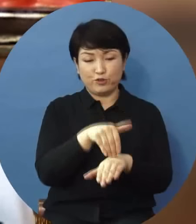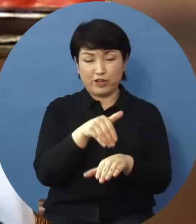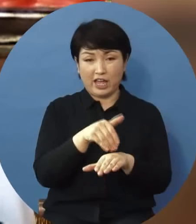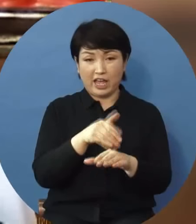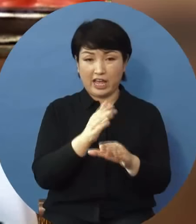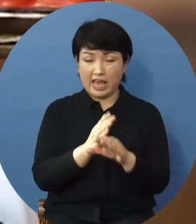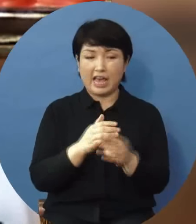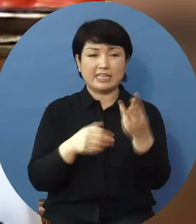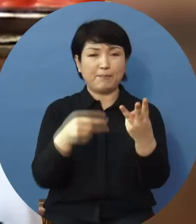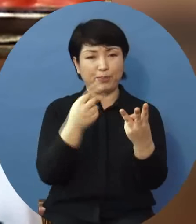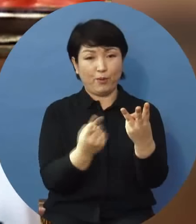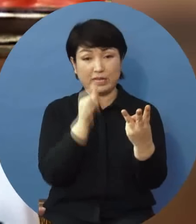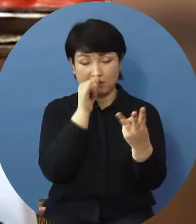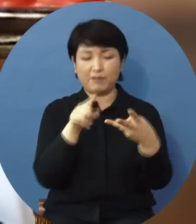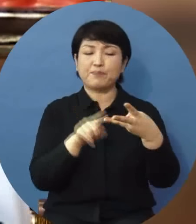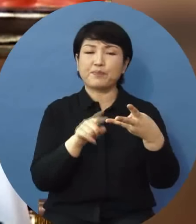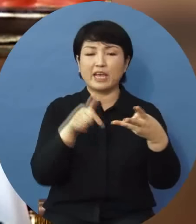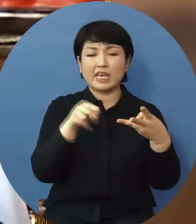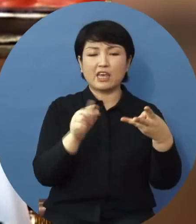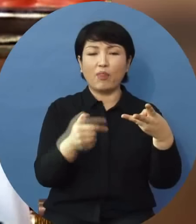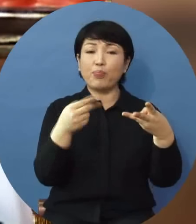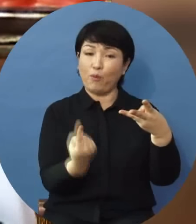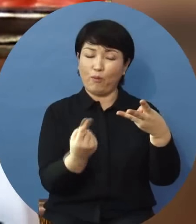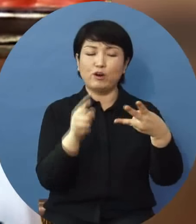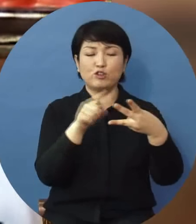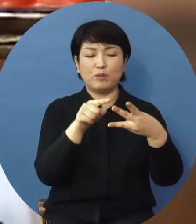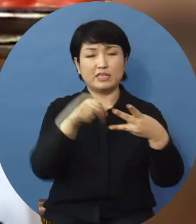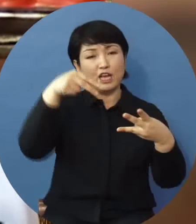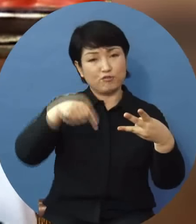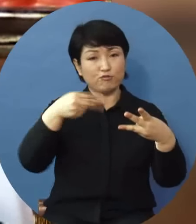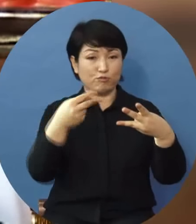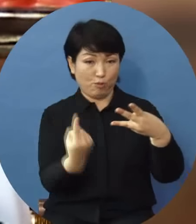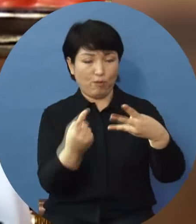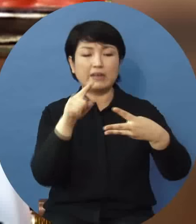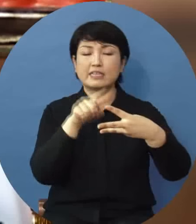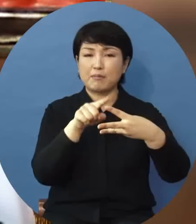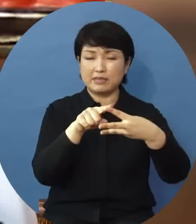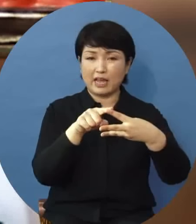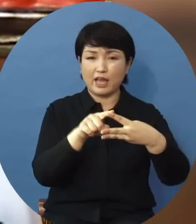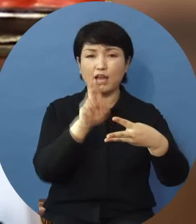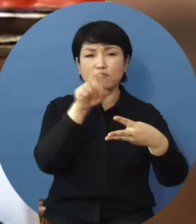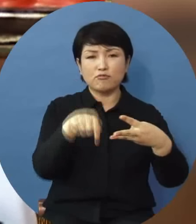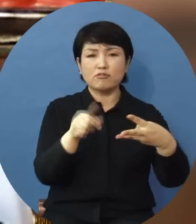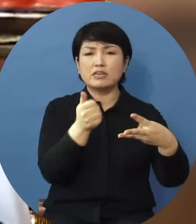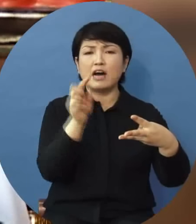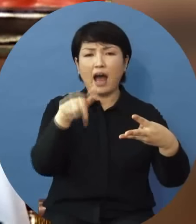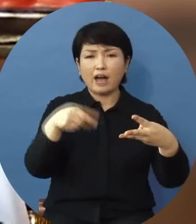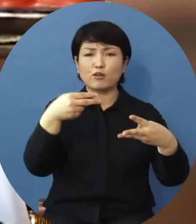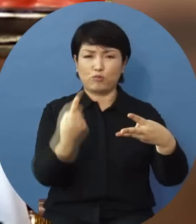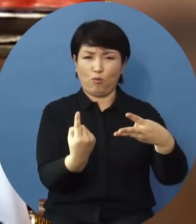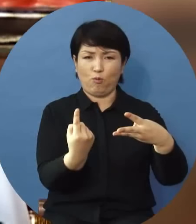있는데 첫째가 견도요. 두 번째가 수도요. 세 번째가